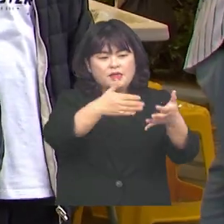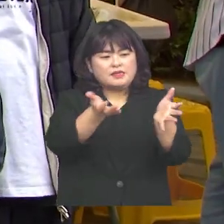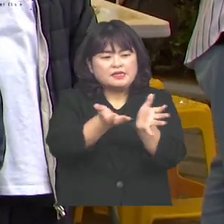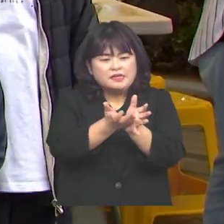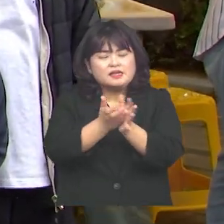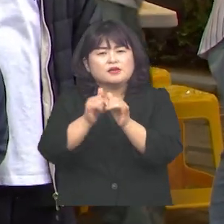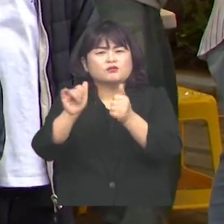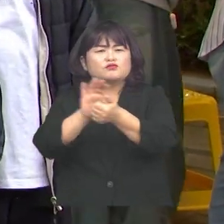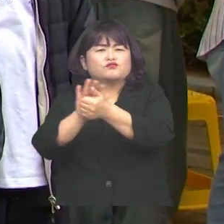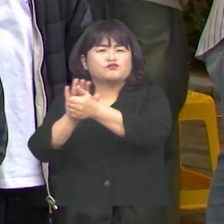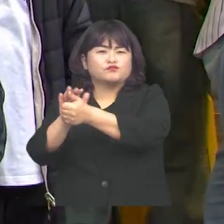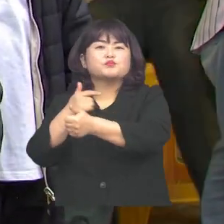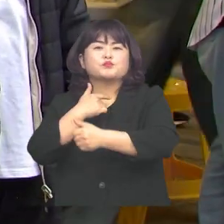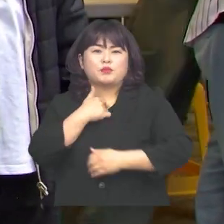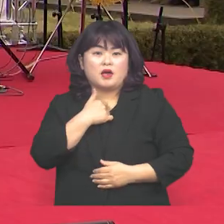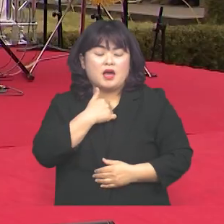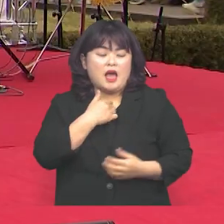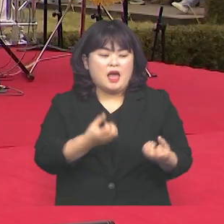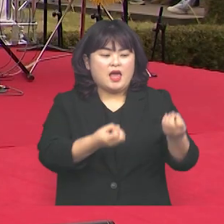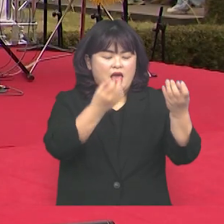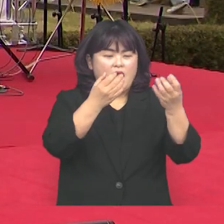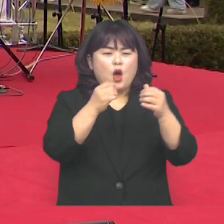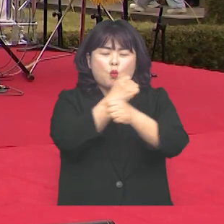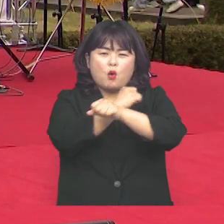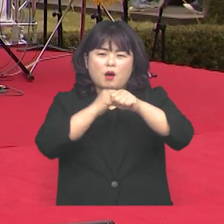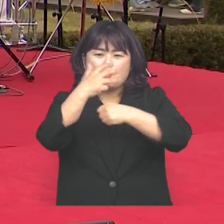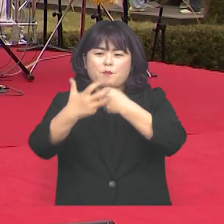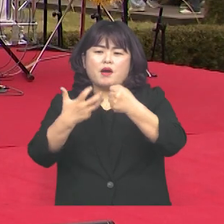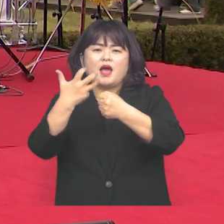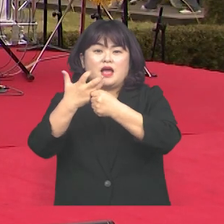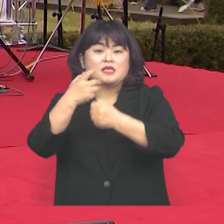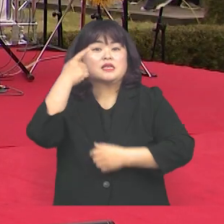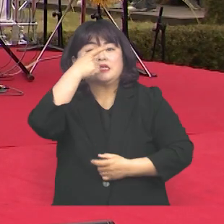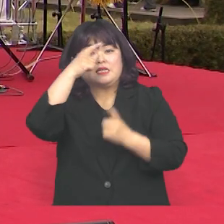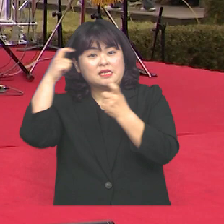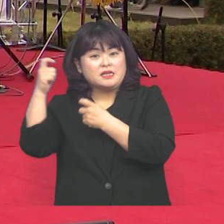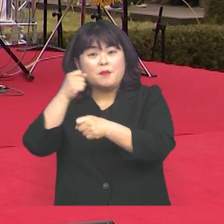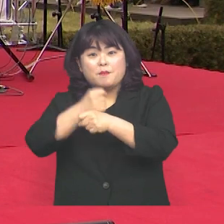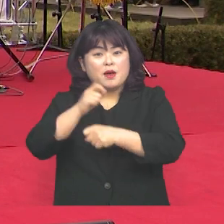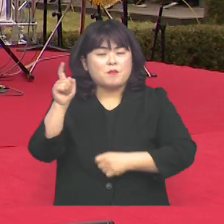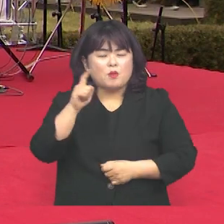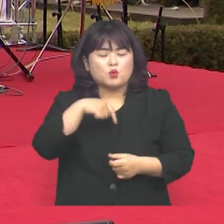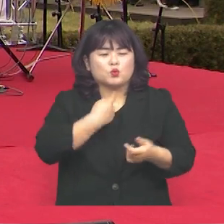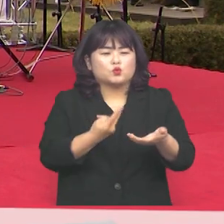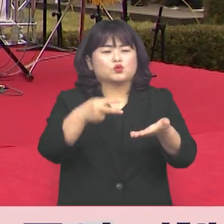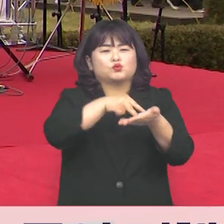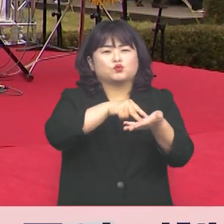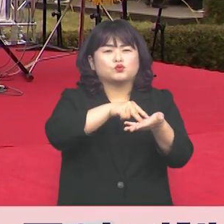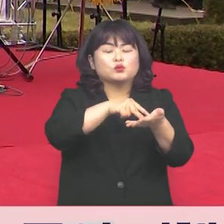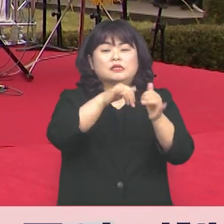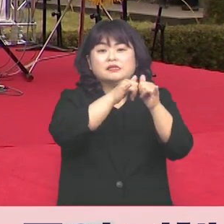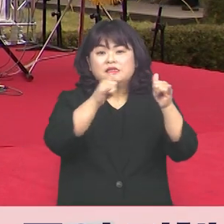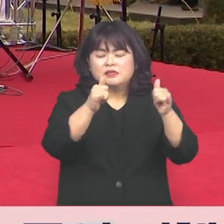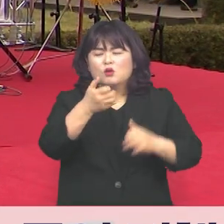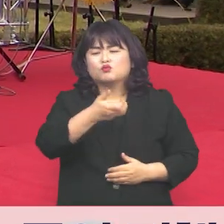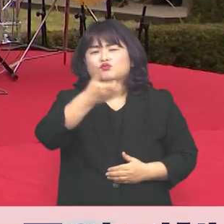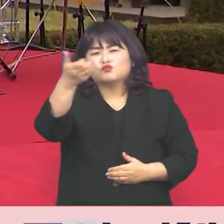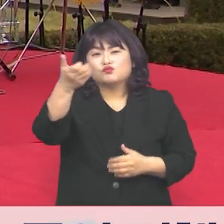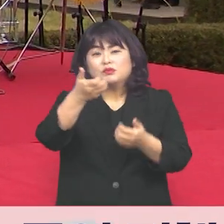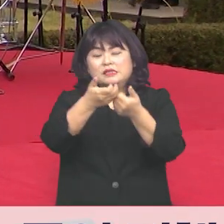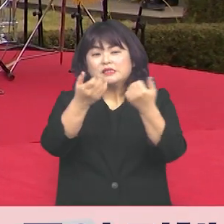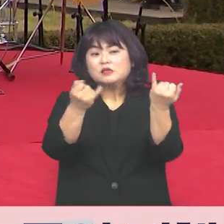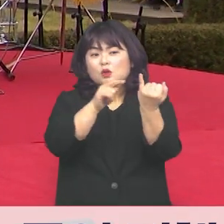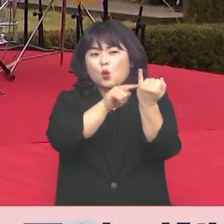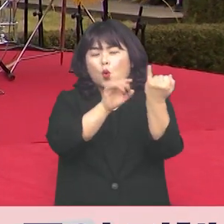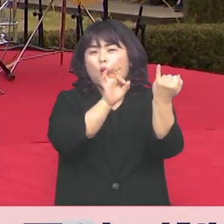단체 관계자들을 격려했으며 행사에선 광복 80주년을 맞아 용인을 대표하는 독립운동가 고 오희옥